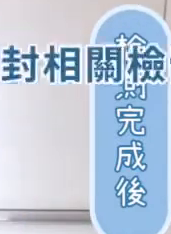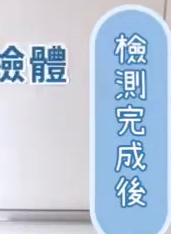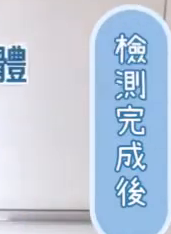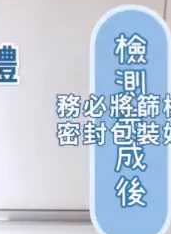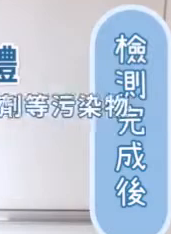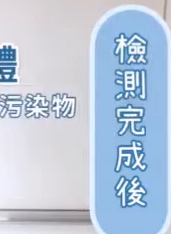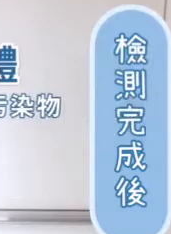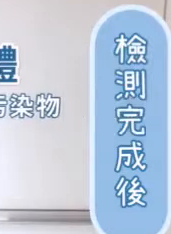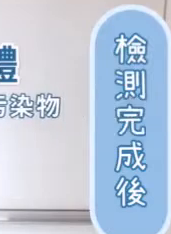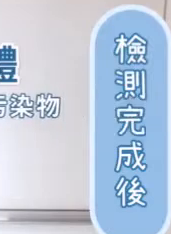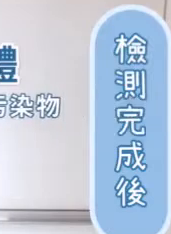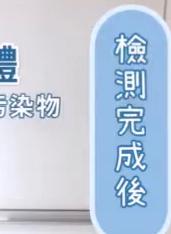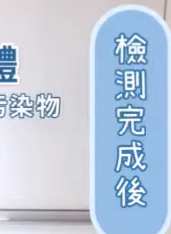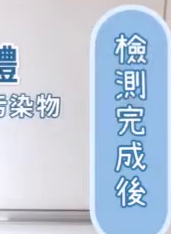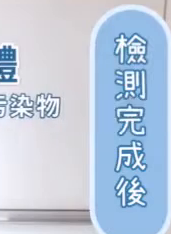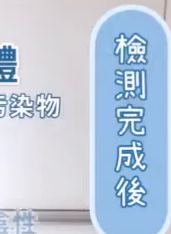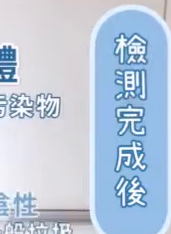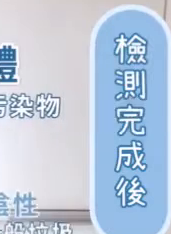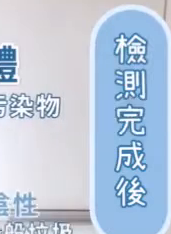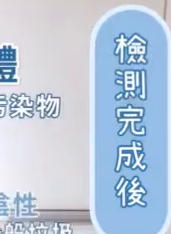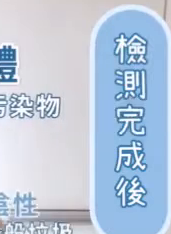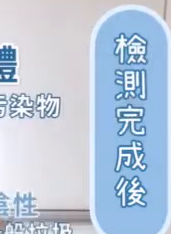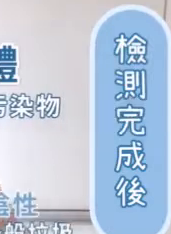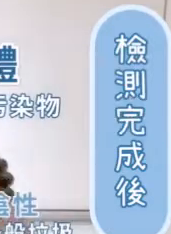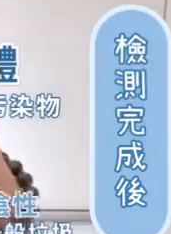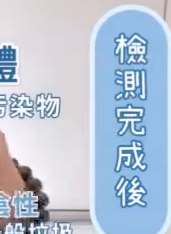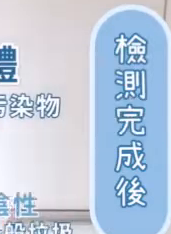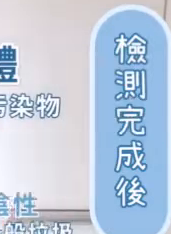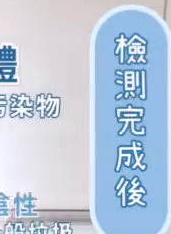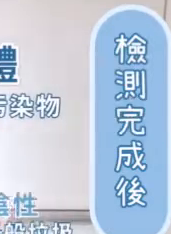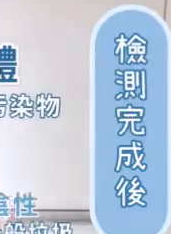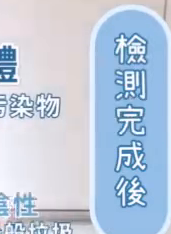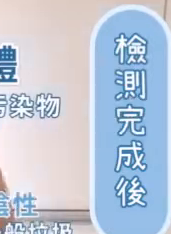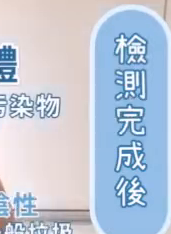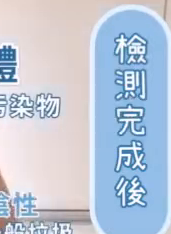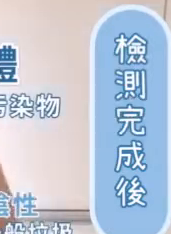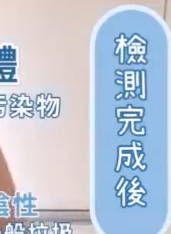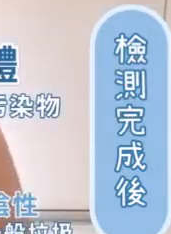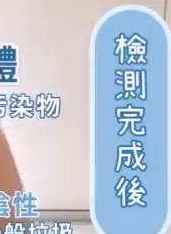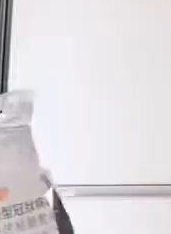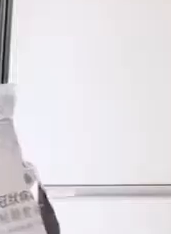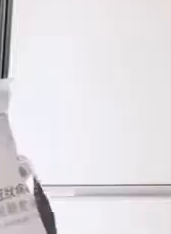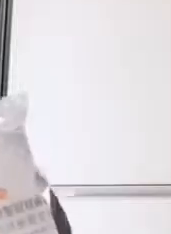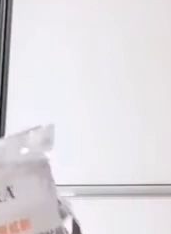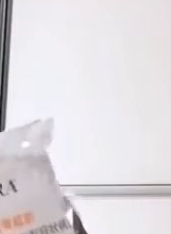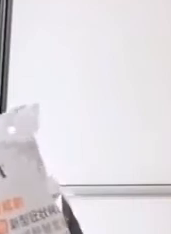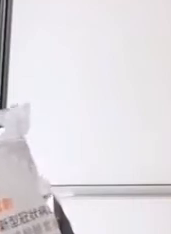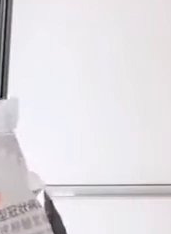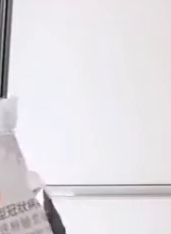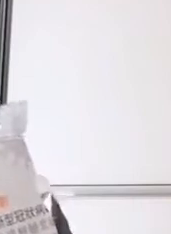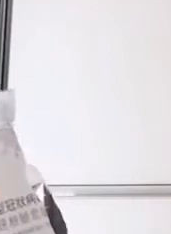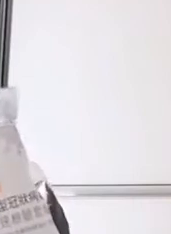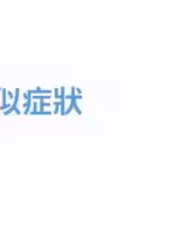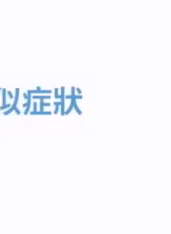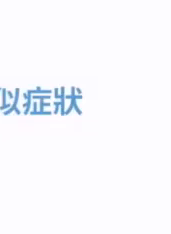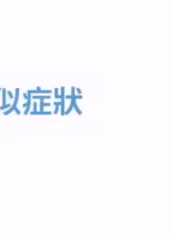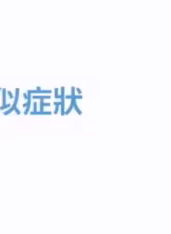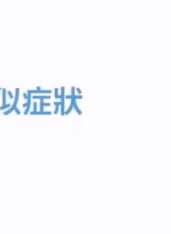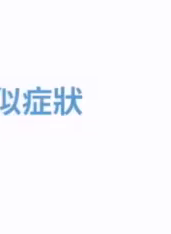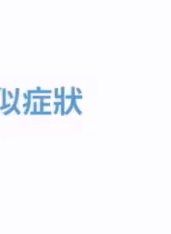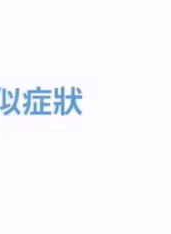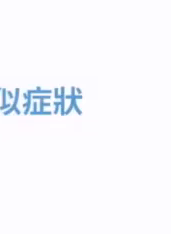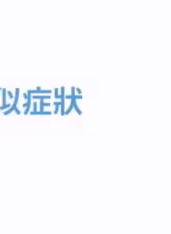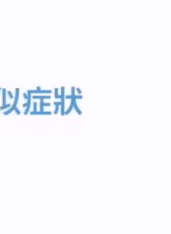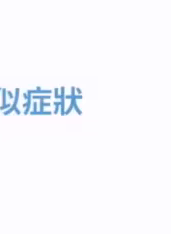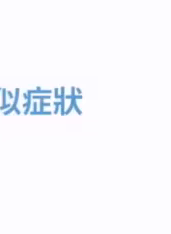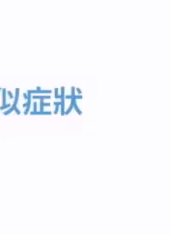装回原本的盖子，把这些所有的东西都放到我们的塑胶袋里面，就可以完成了。拜拜，祝大家身体健康。 如果筛